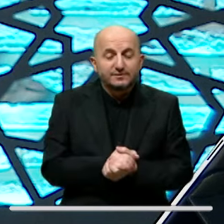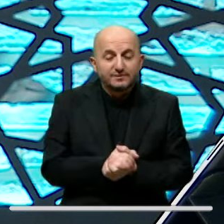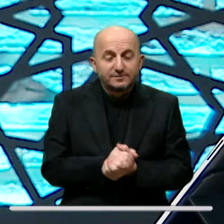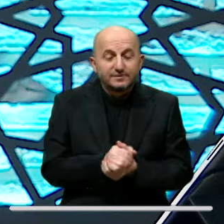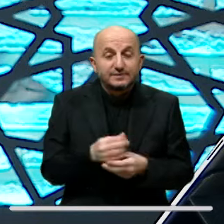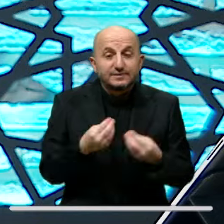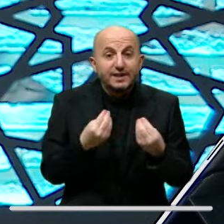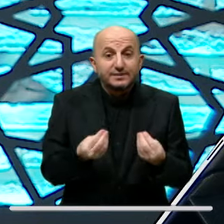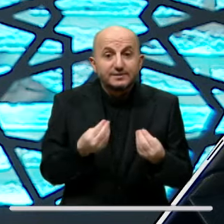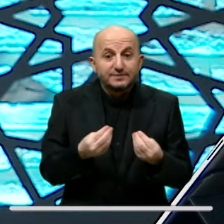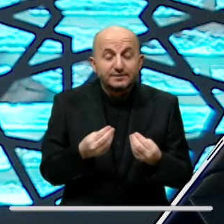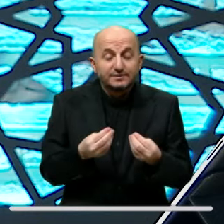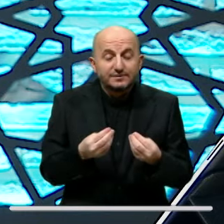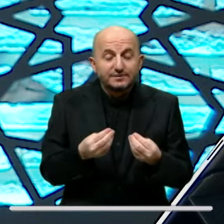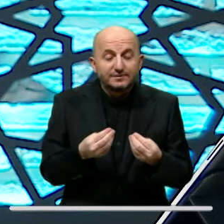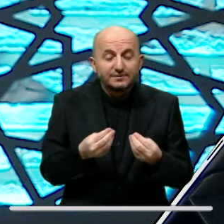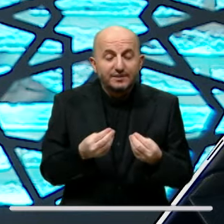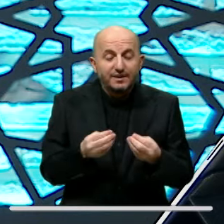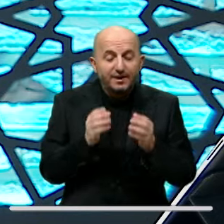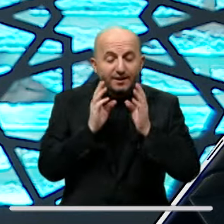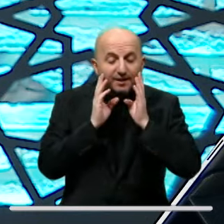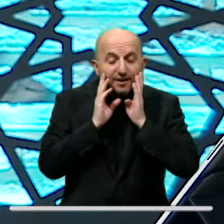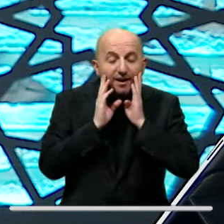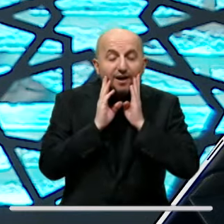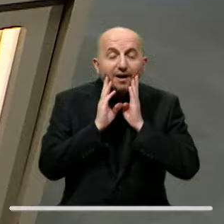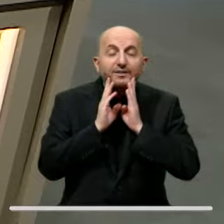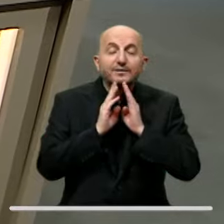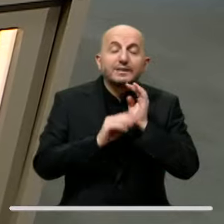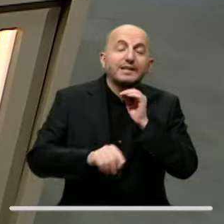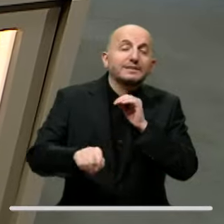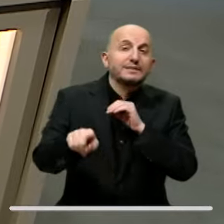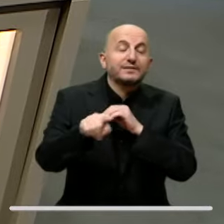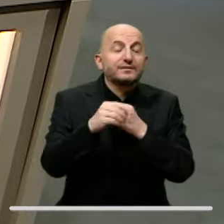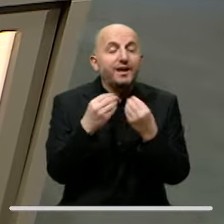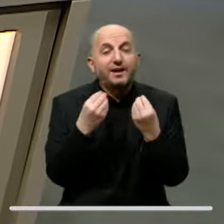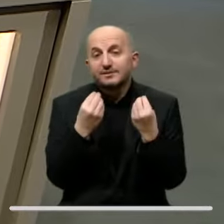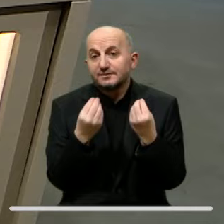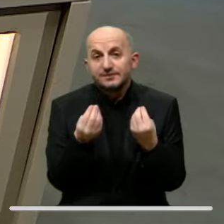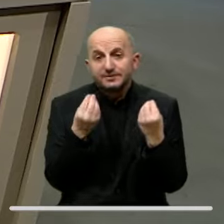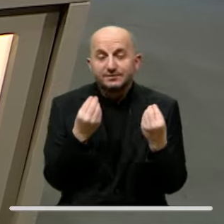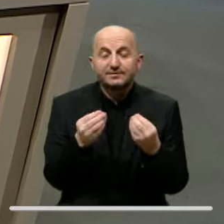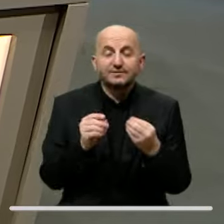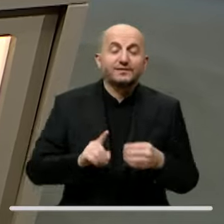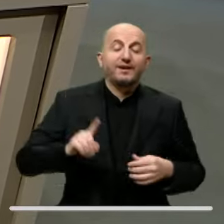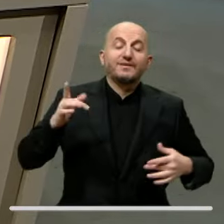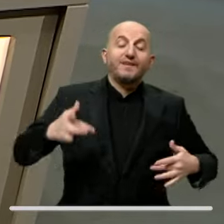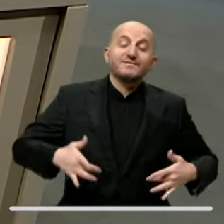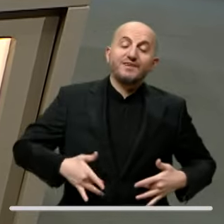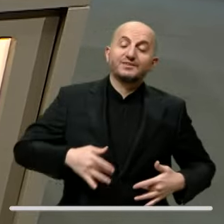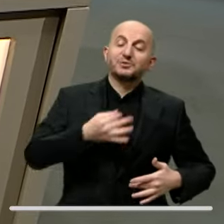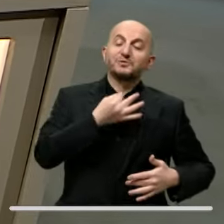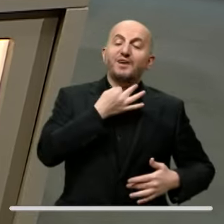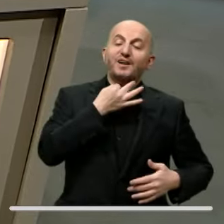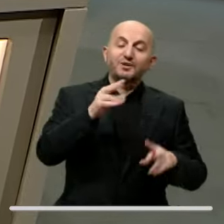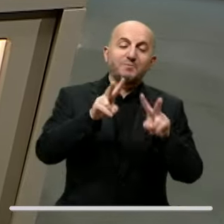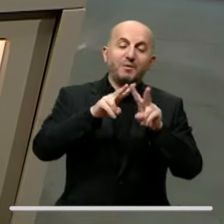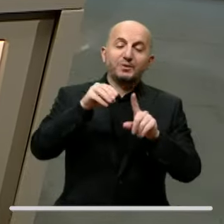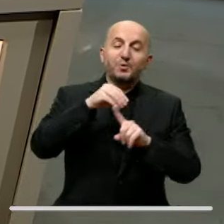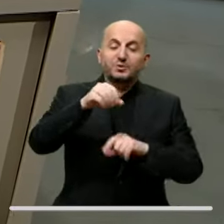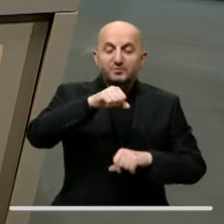bulduk. Nasılsınız Furkan hocam? Elhamdülillah. Duacıyım sağlığınıza. Siz nasılsınız? Allah razı olsun. Teşekkür ederim. Mehmet hocamın da